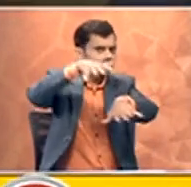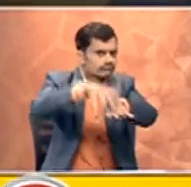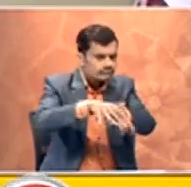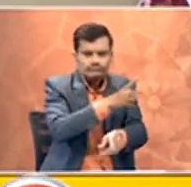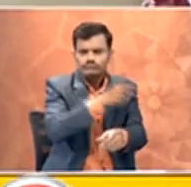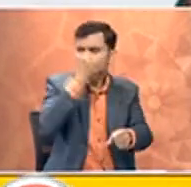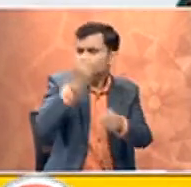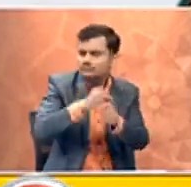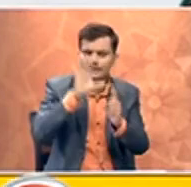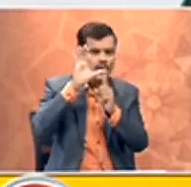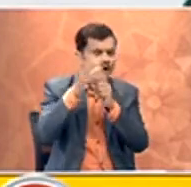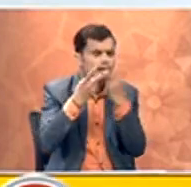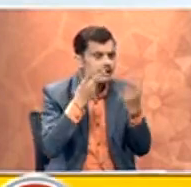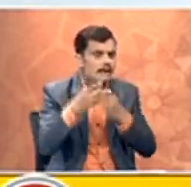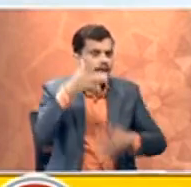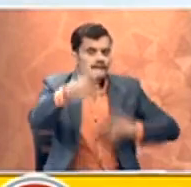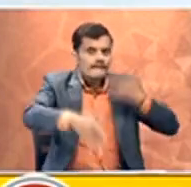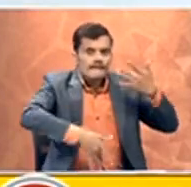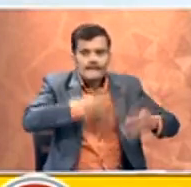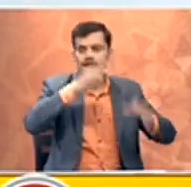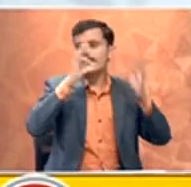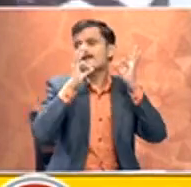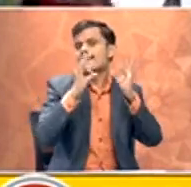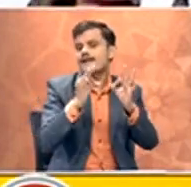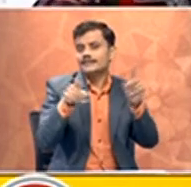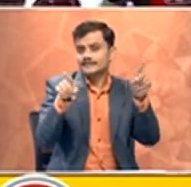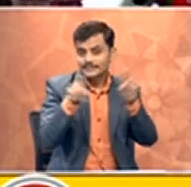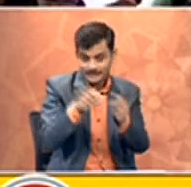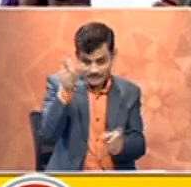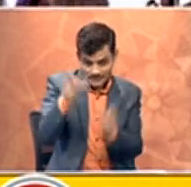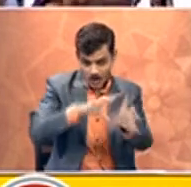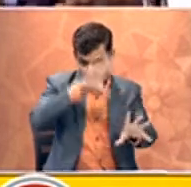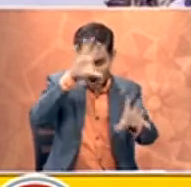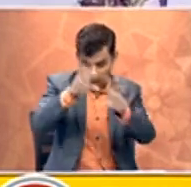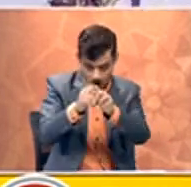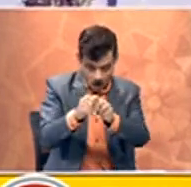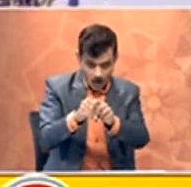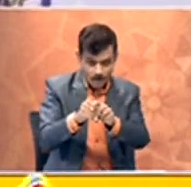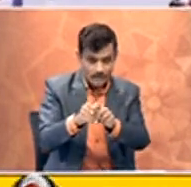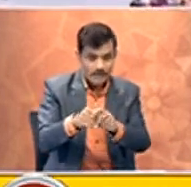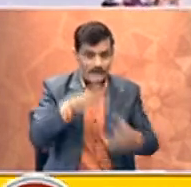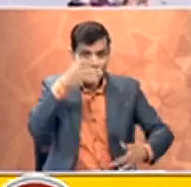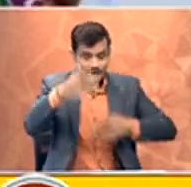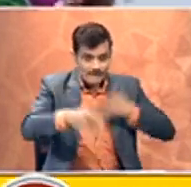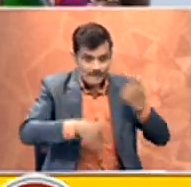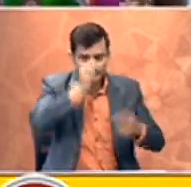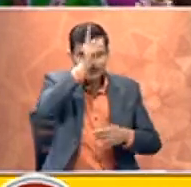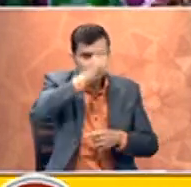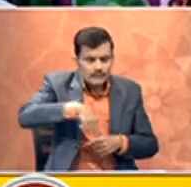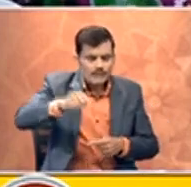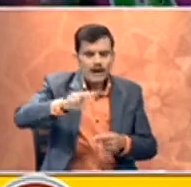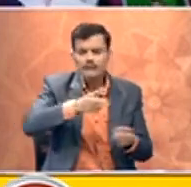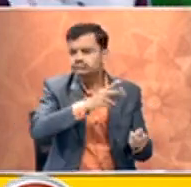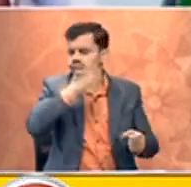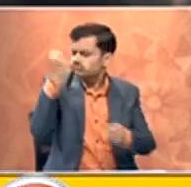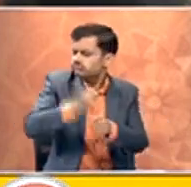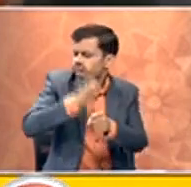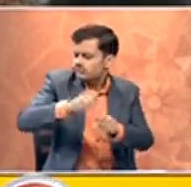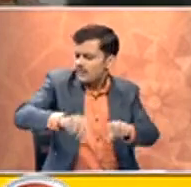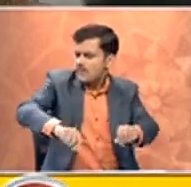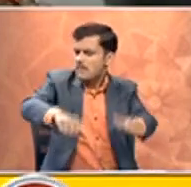ही प्रभावित हुए। उन्हें ये भी एहसास हुआ कि भारत में कितनी सारी संभावनाएं